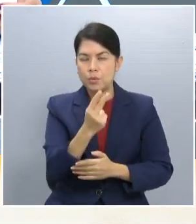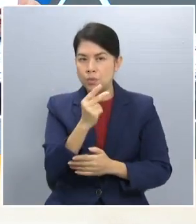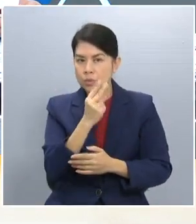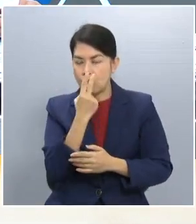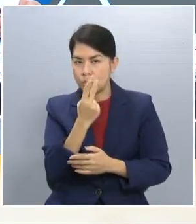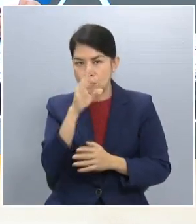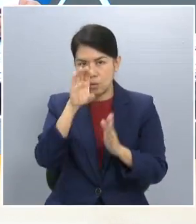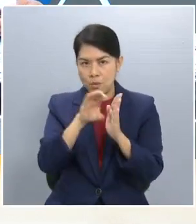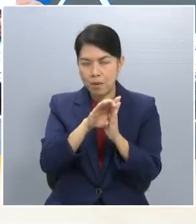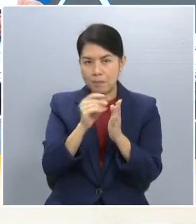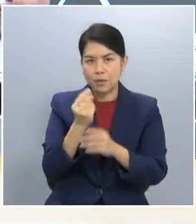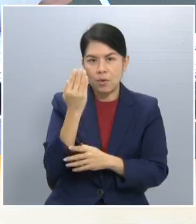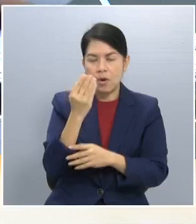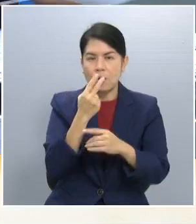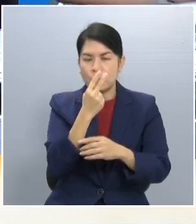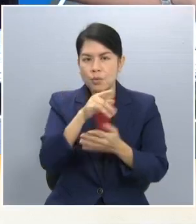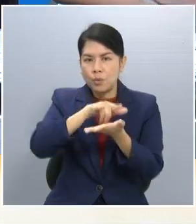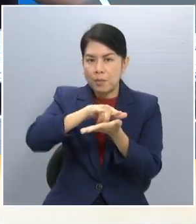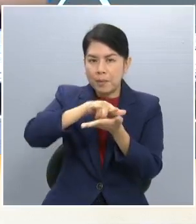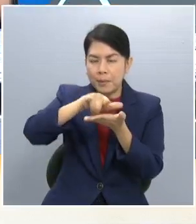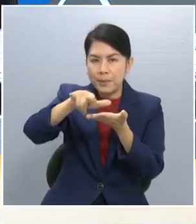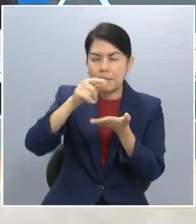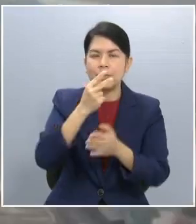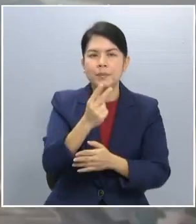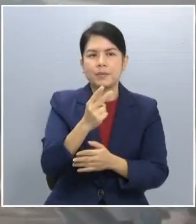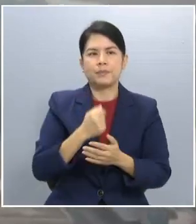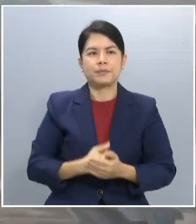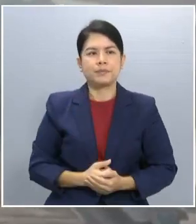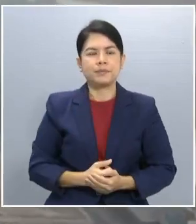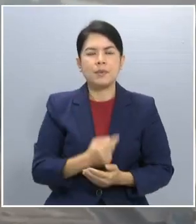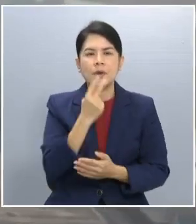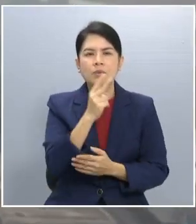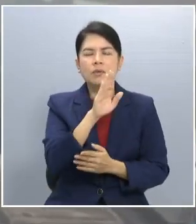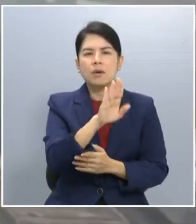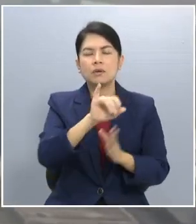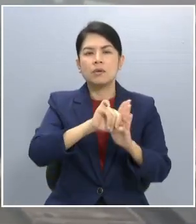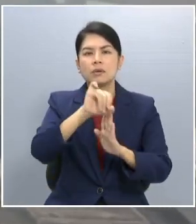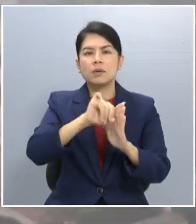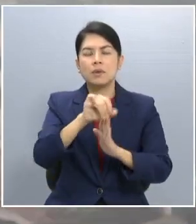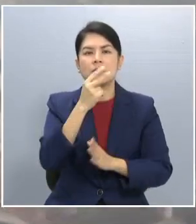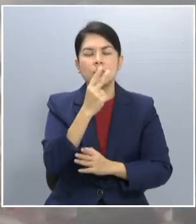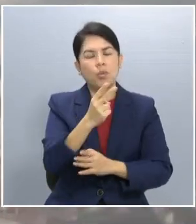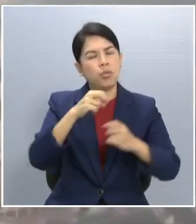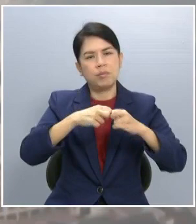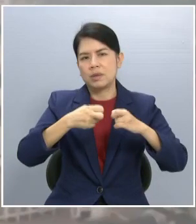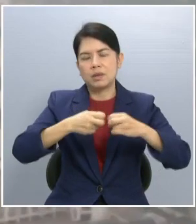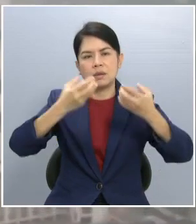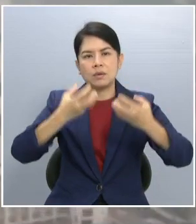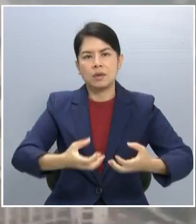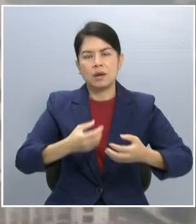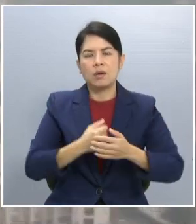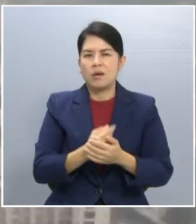ไหมเมื่อวานนี้ดูภาพมุมสูงเธอเป็นยังไงตัวเมืองเชียงใหม่ซึ่งมันวิกฤตแล้ว